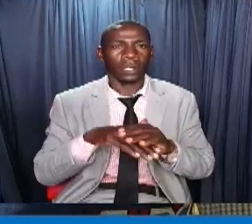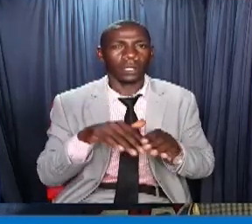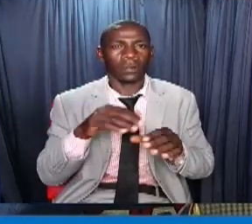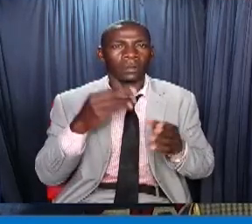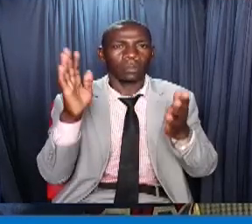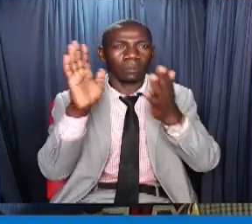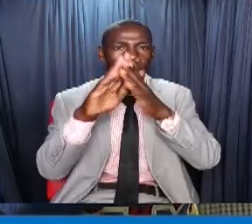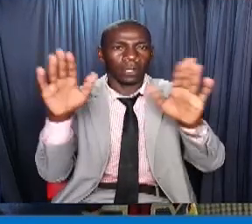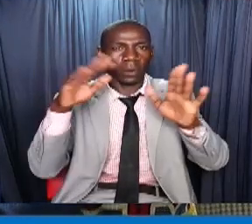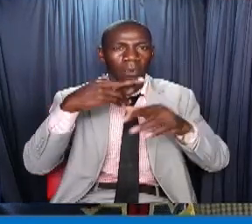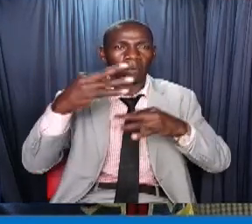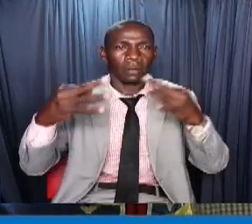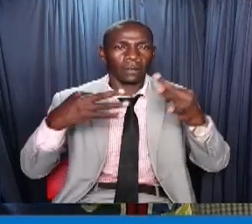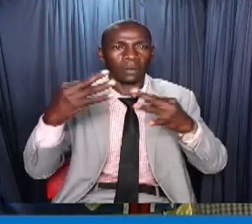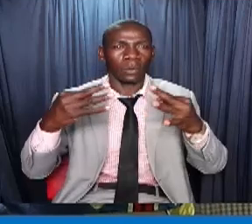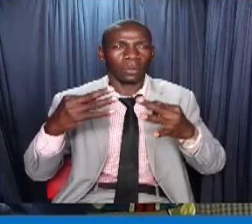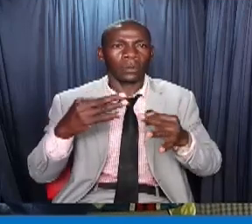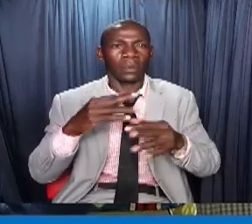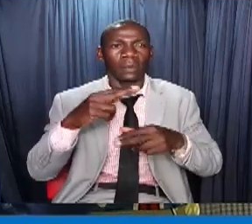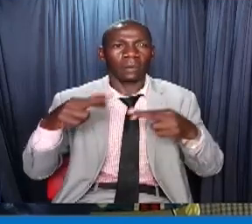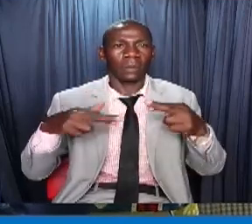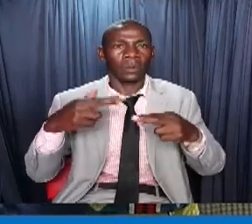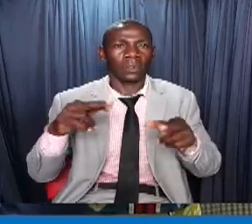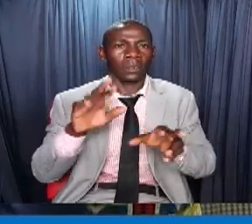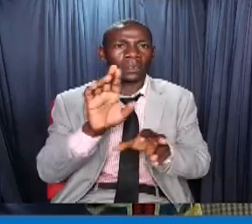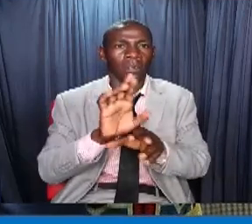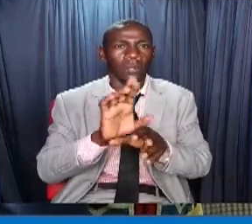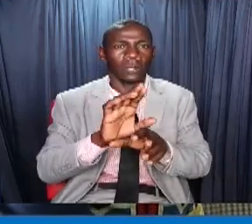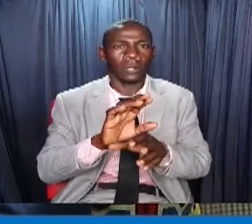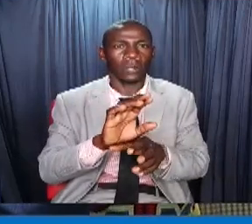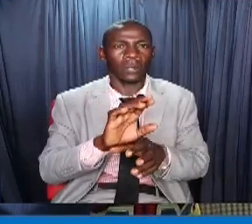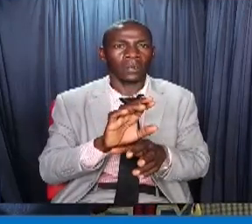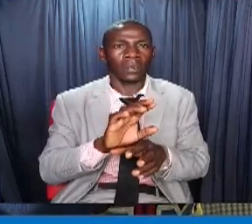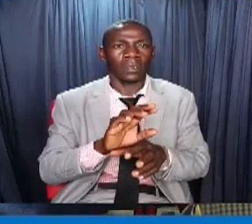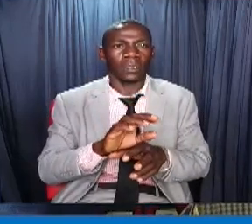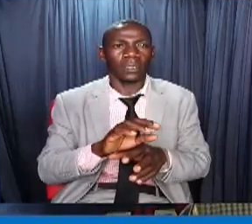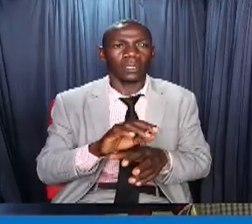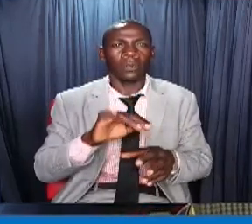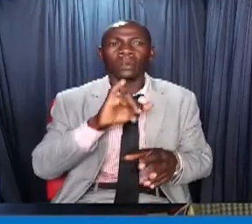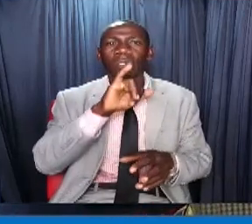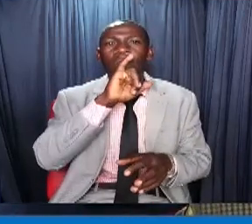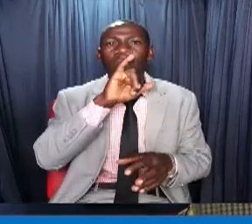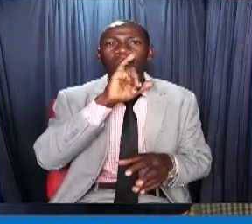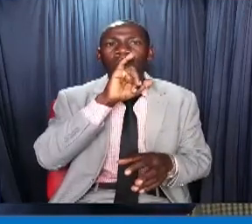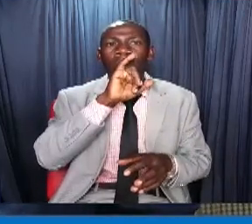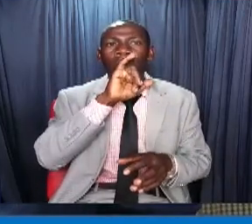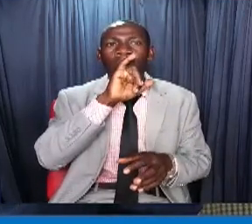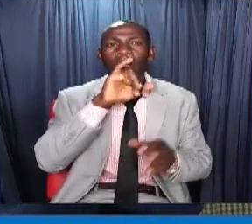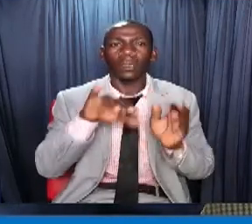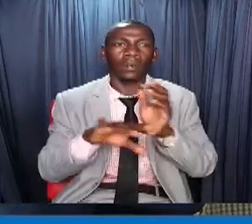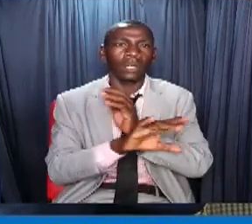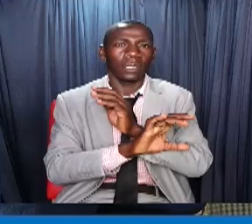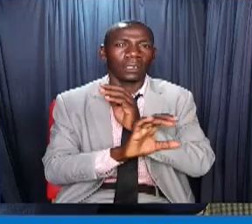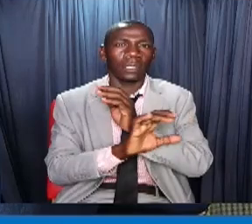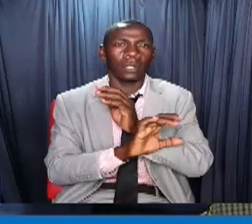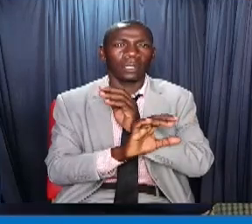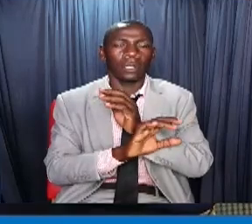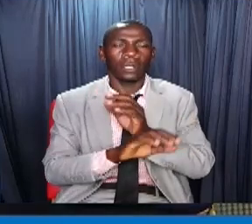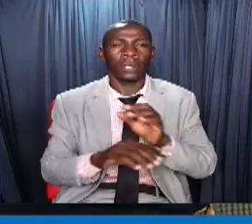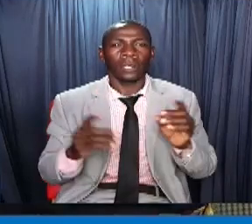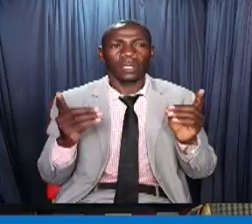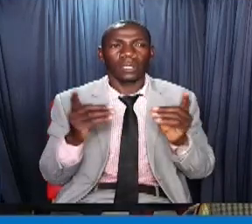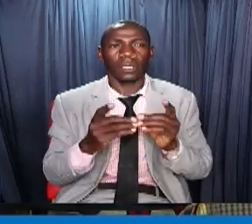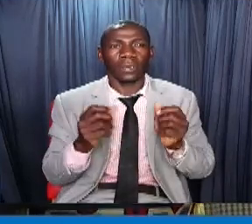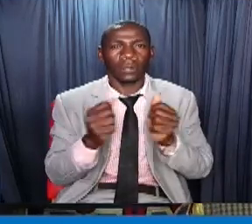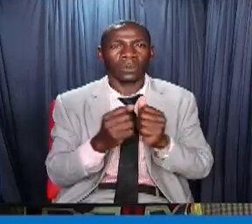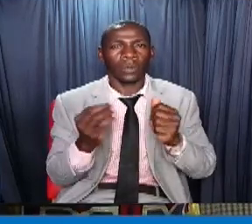katika kanisa la Miracle Revival Fellowship Pentecostal, tawi la Ngora, Uganda. Leo tarehe